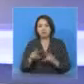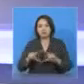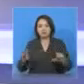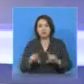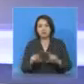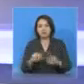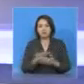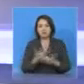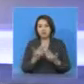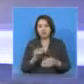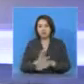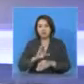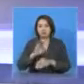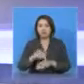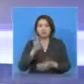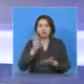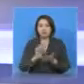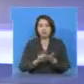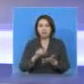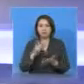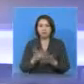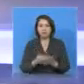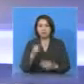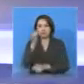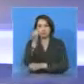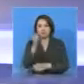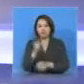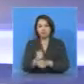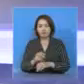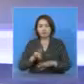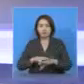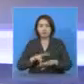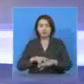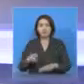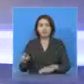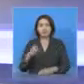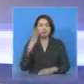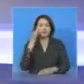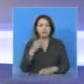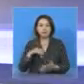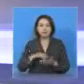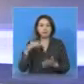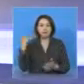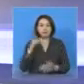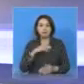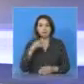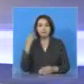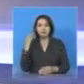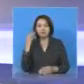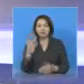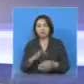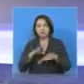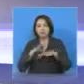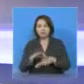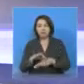не перечисляющие обязательно пенсионные взносы сотрудников. Прокуратура района Алматы города Актюбе на постоянной основе